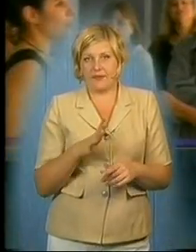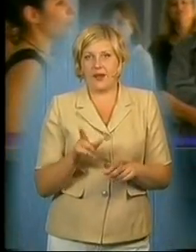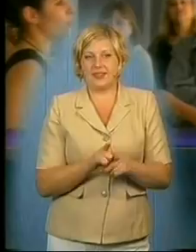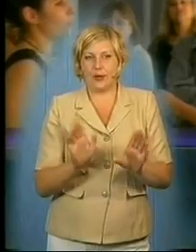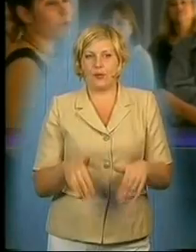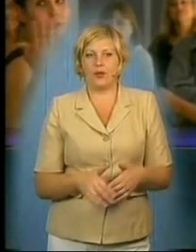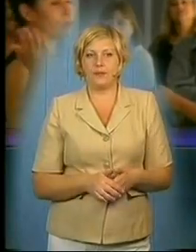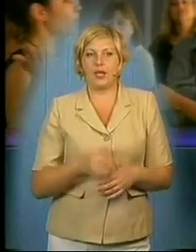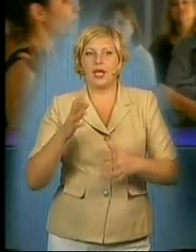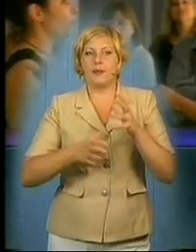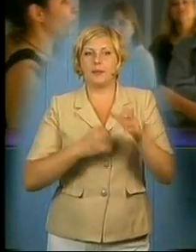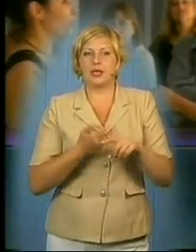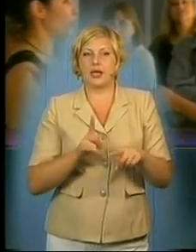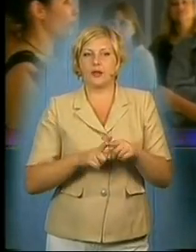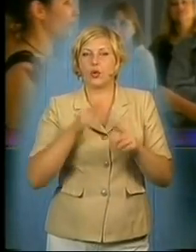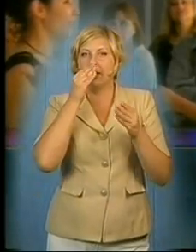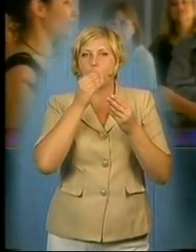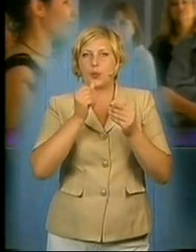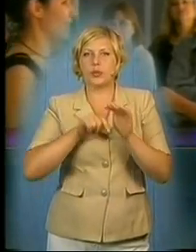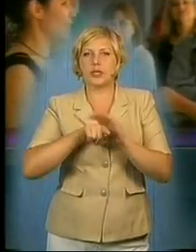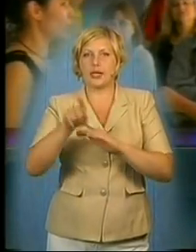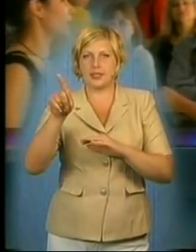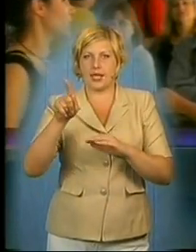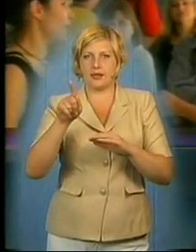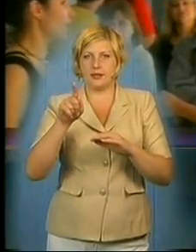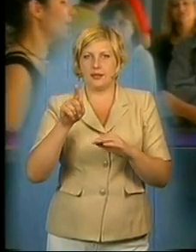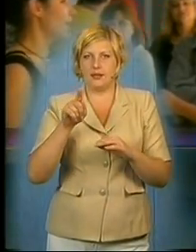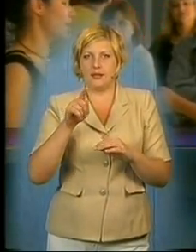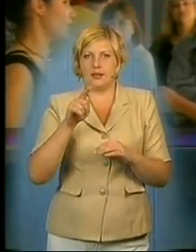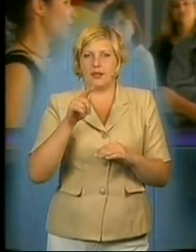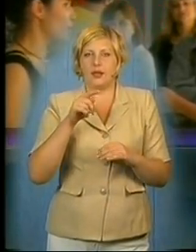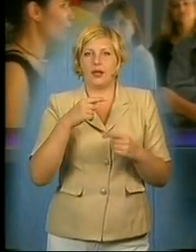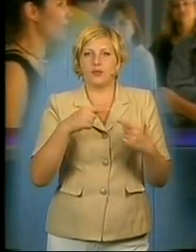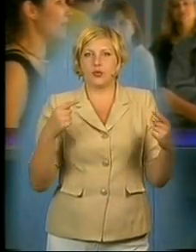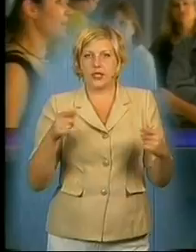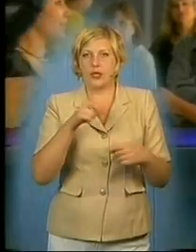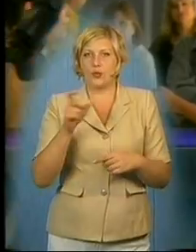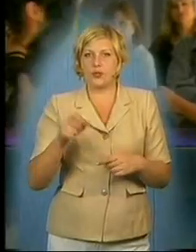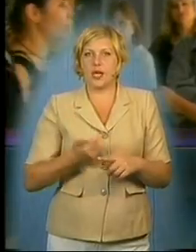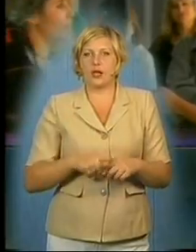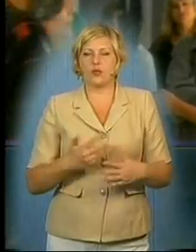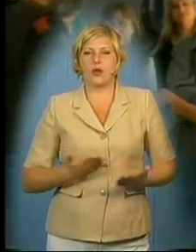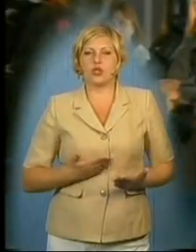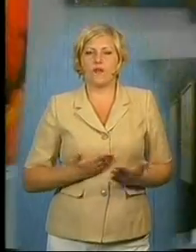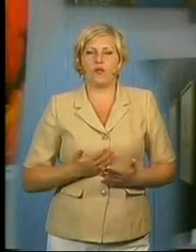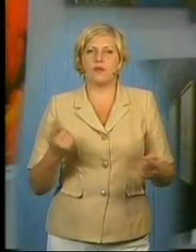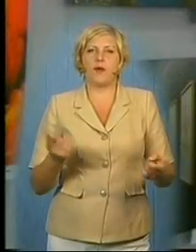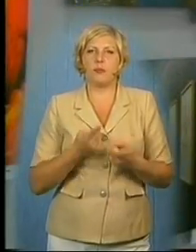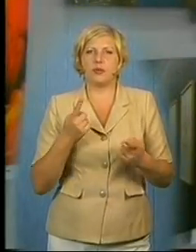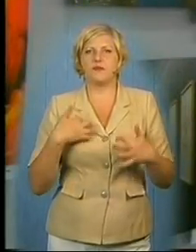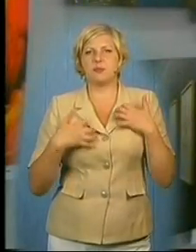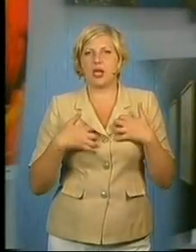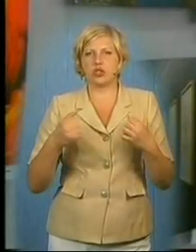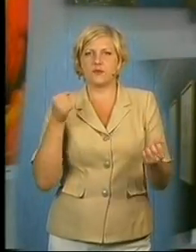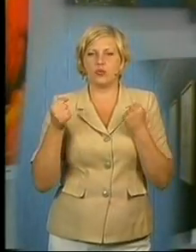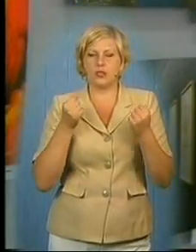Мир, который ускользает от глаз других людей, которые живут в обыденности, в спешке, в суете и не